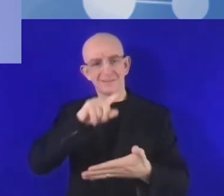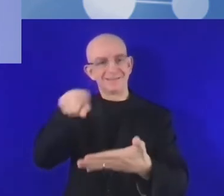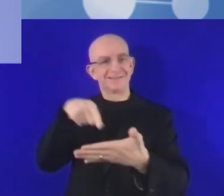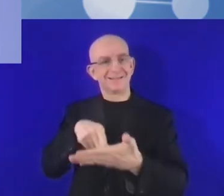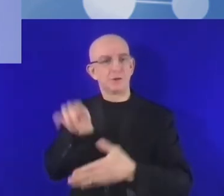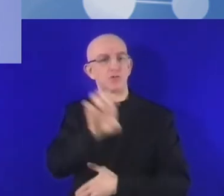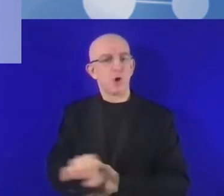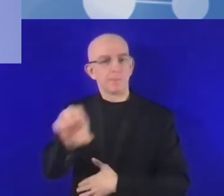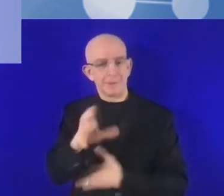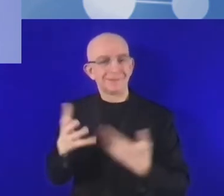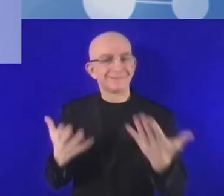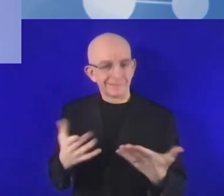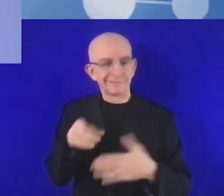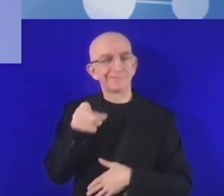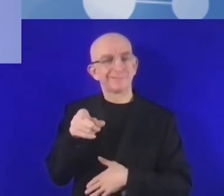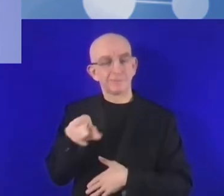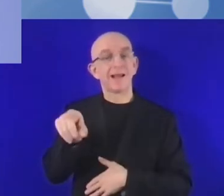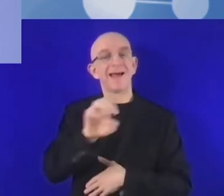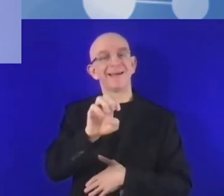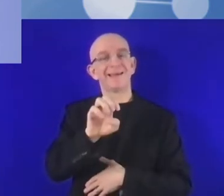些这方面的投资。